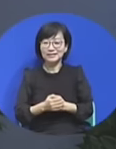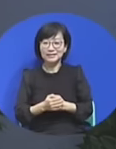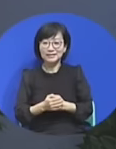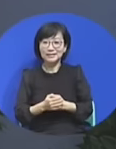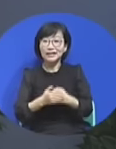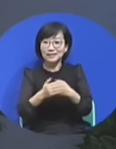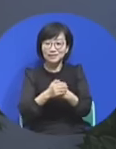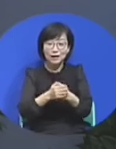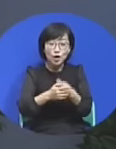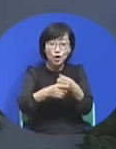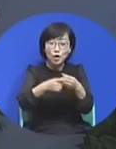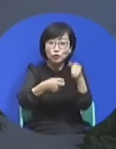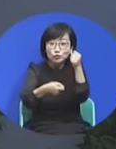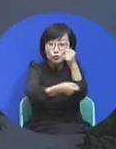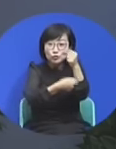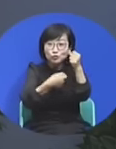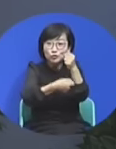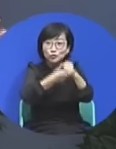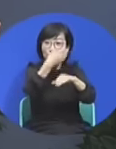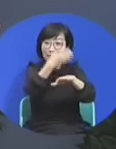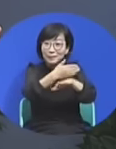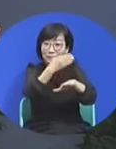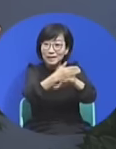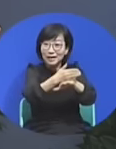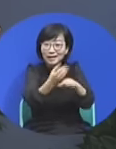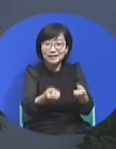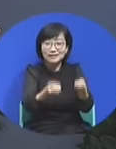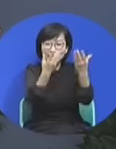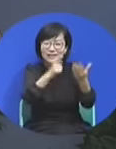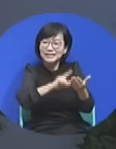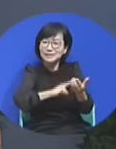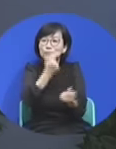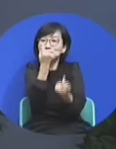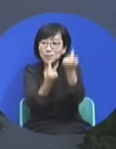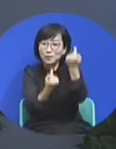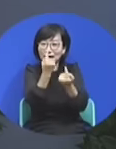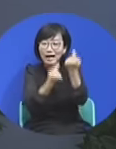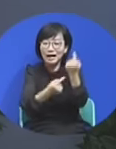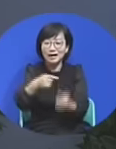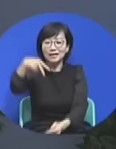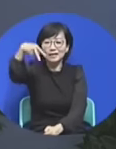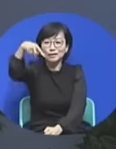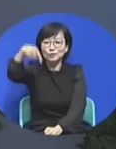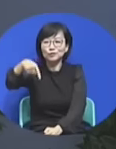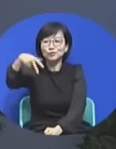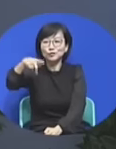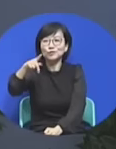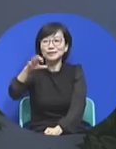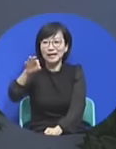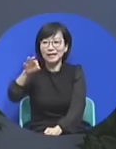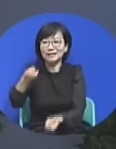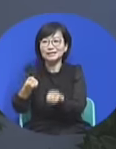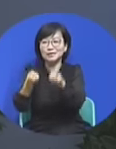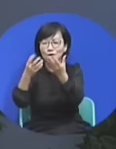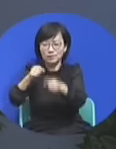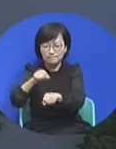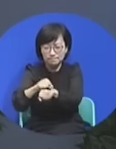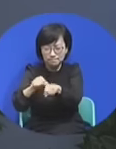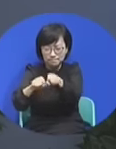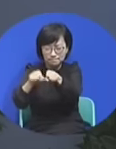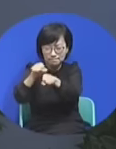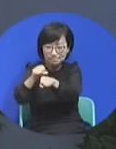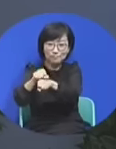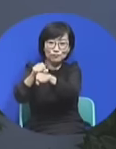추수감사절보다는 수장절이라는 말이 더 정확하죠. And that's why more so than referring to this feast as a Thanksgiving, it's more proper to say it's the feast of